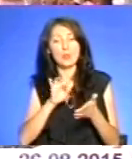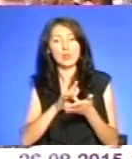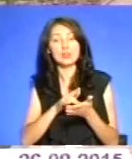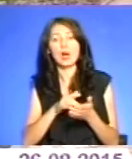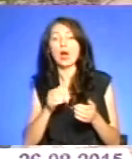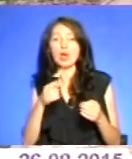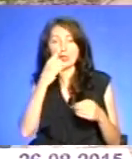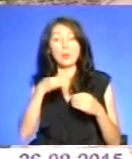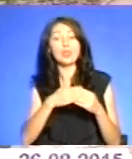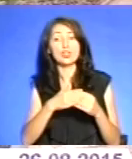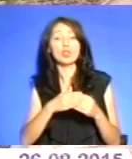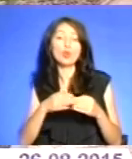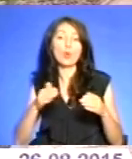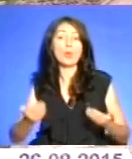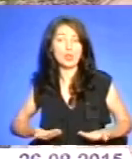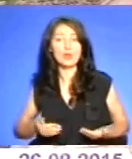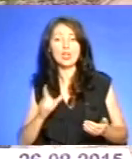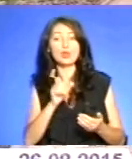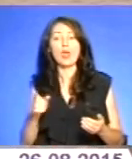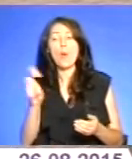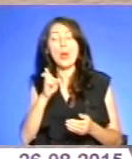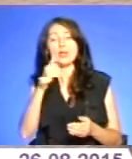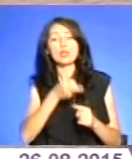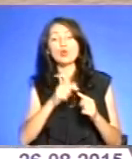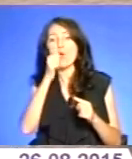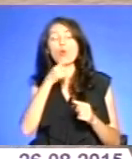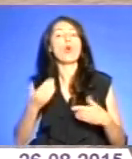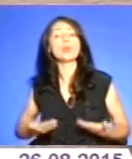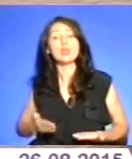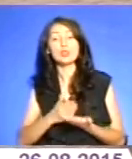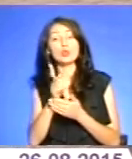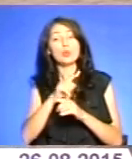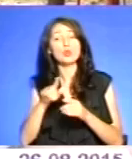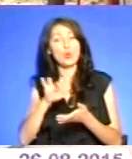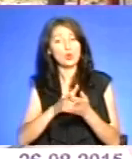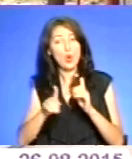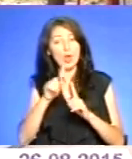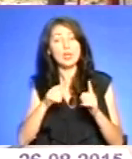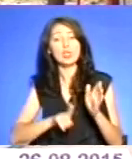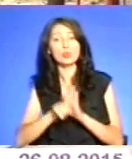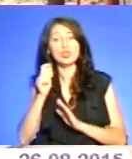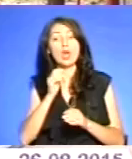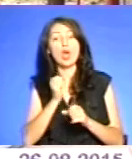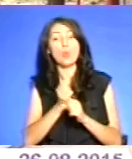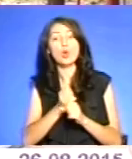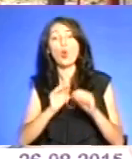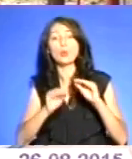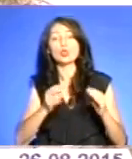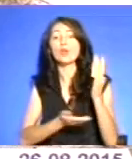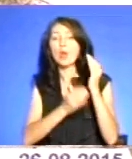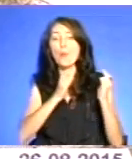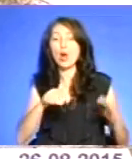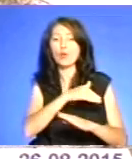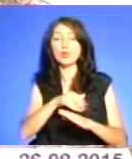проживання людей. Ще в березні цього року комунальні служби Тернопільської міської ради розпочали роботу з облаштування парку на